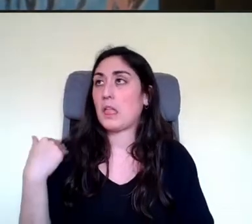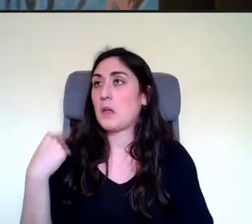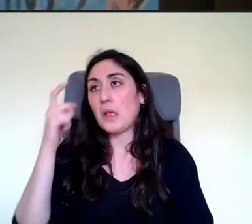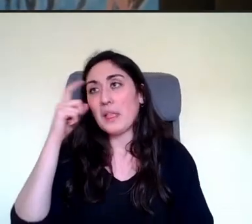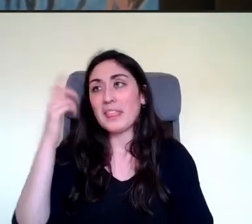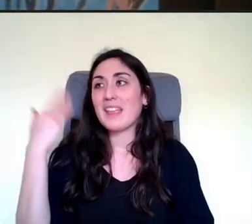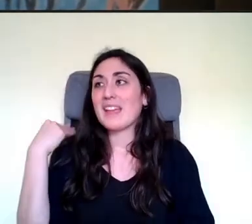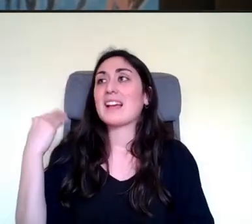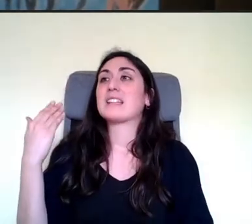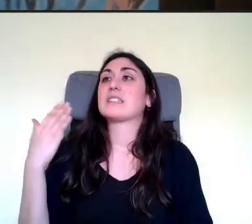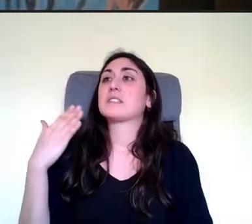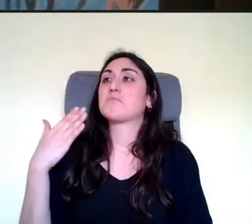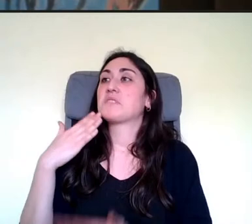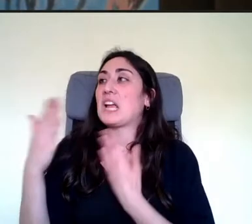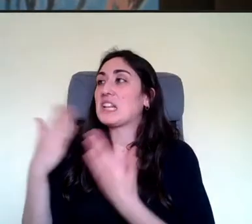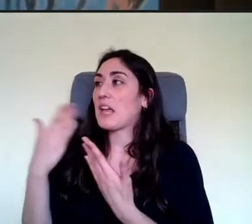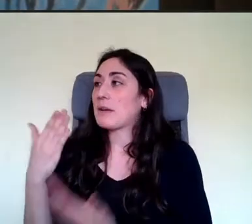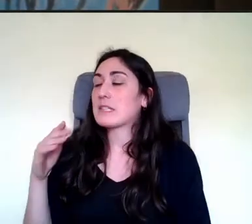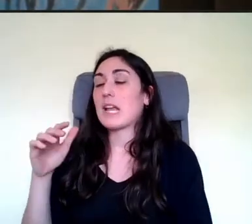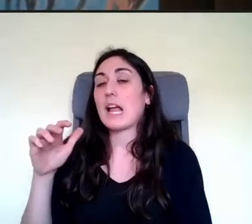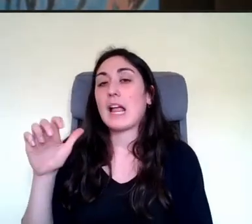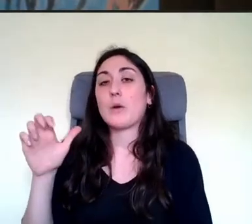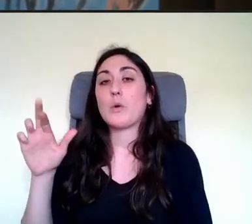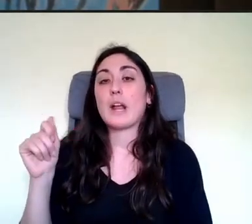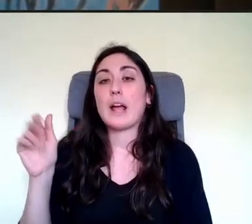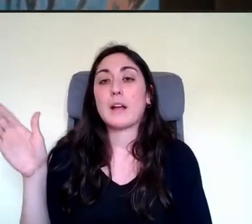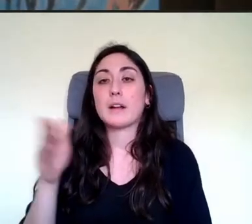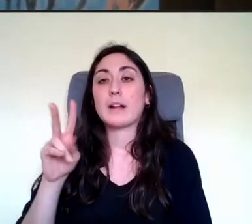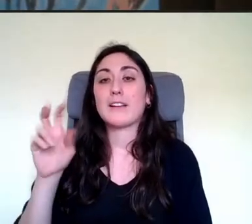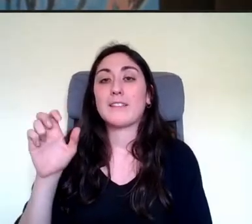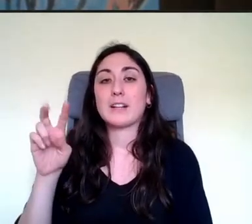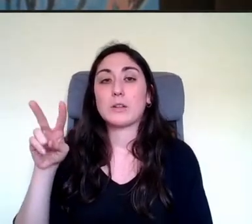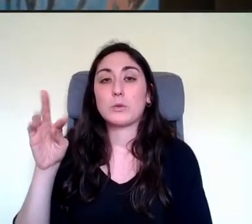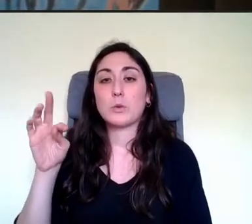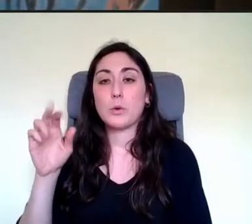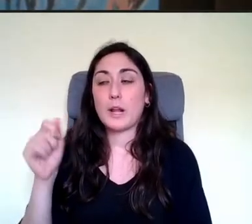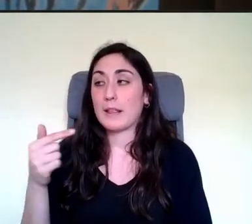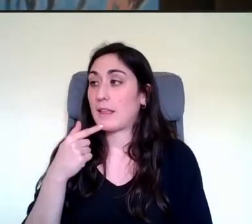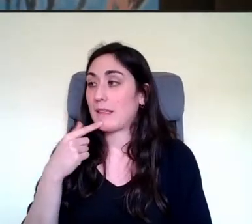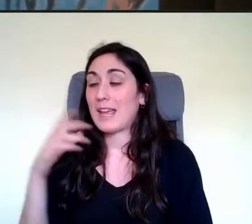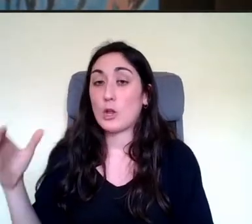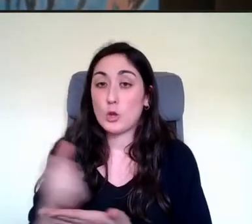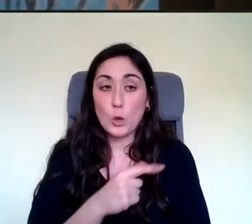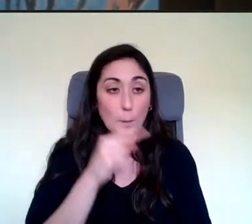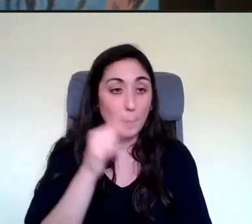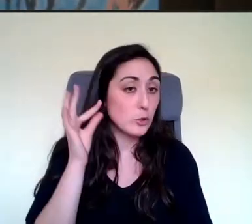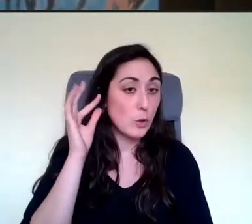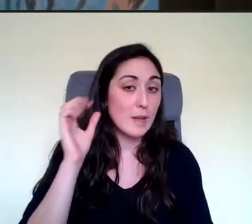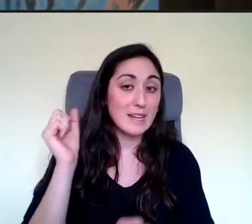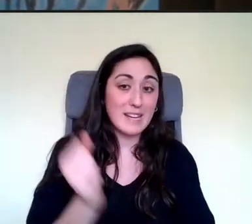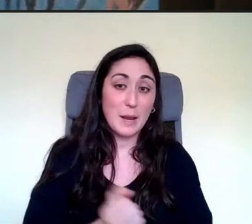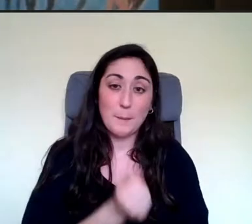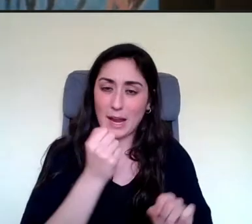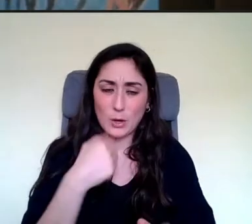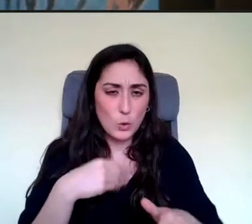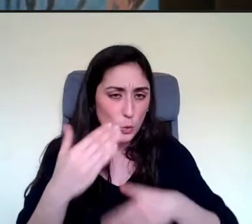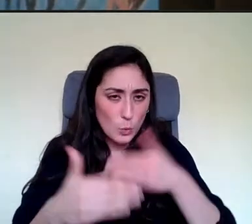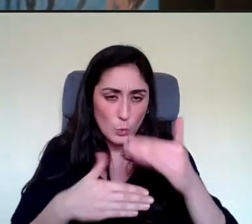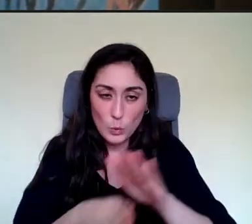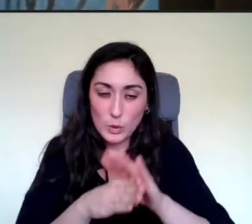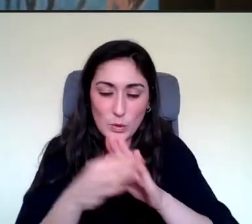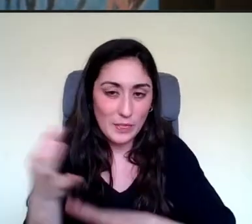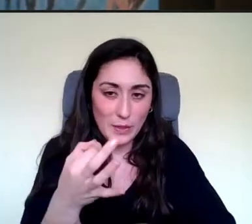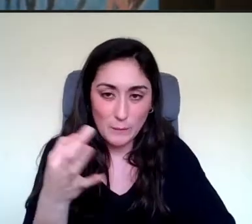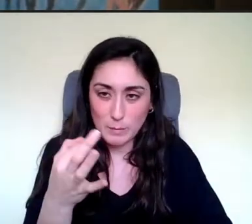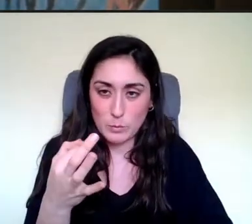mitjans, l'Eura Ventura ens deia que totes i tots hem de remar, no només les dones. I els homes, malgrat que